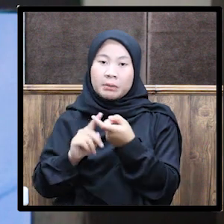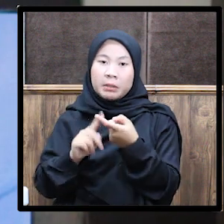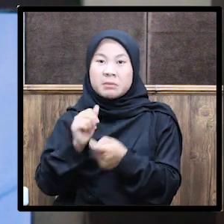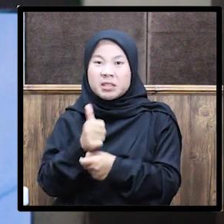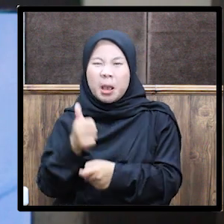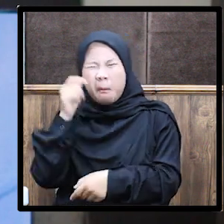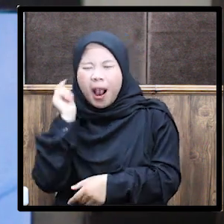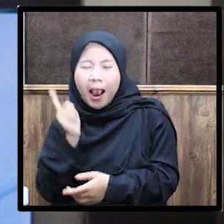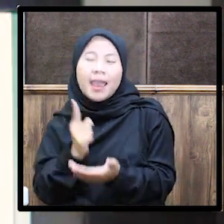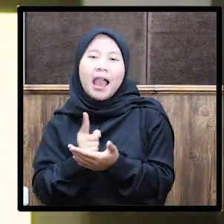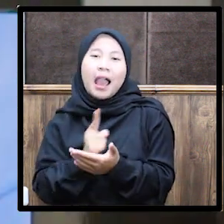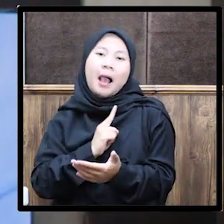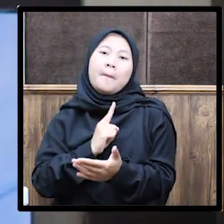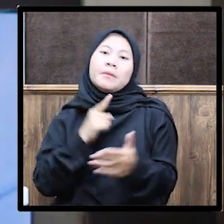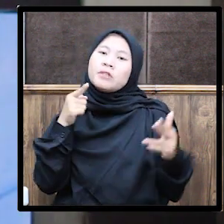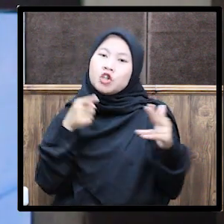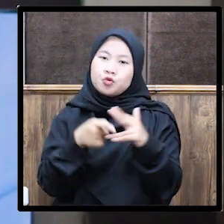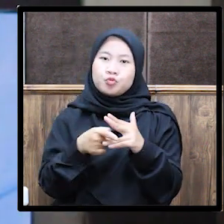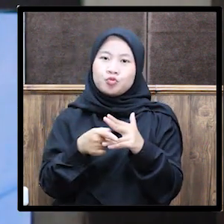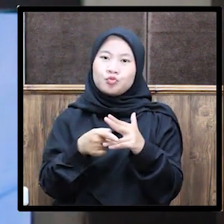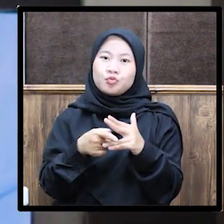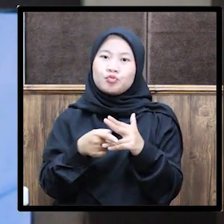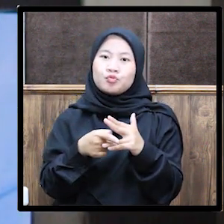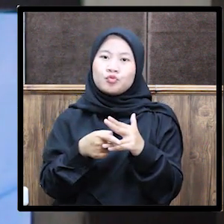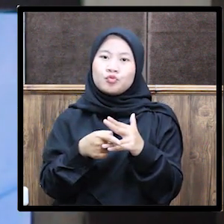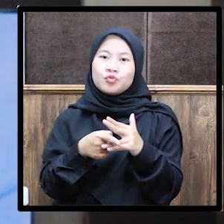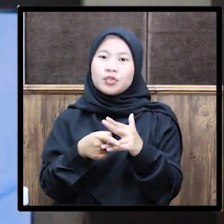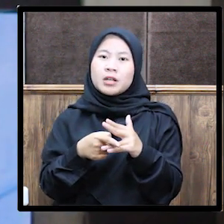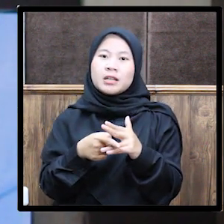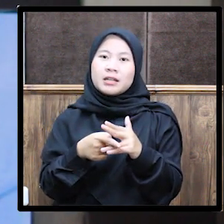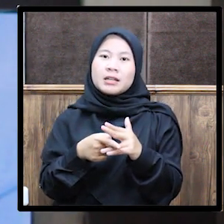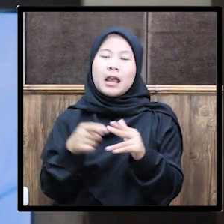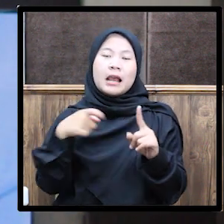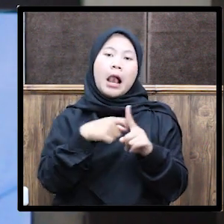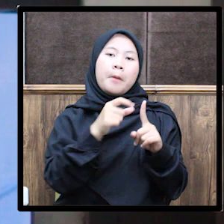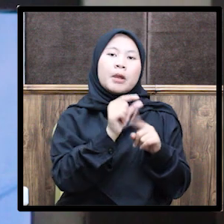tentu kewajiban kami untuk memastikan itu di tingkat teman-teman